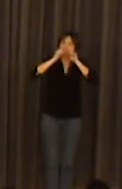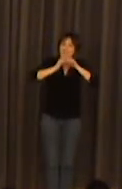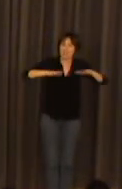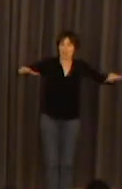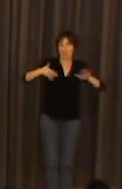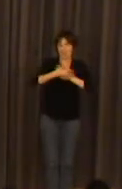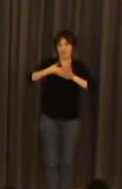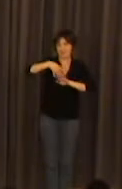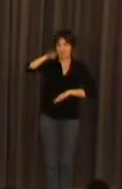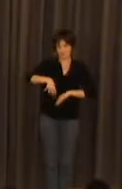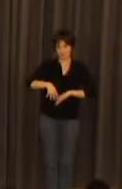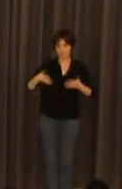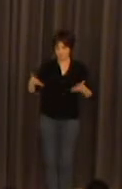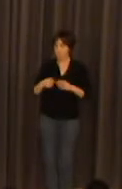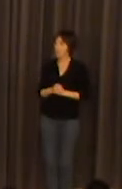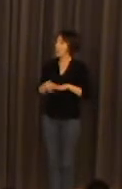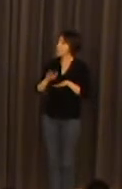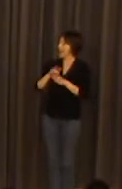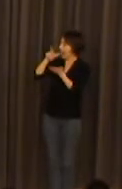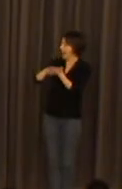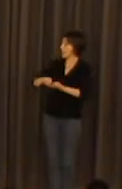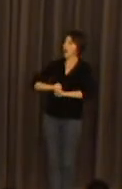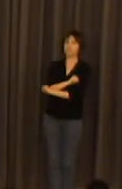per consolidar-se? Què és el que li cal